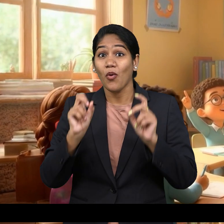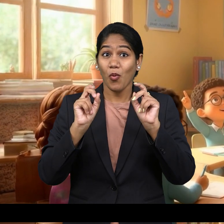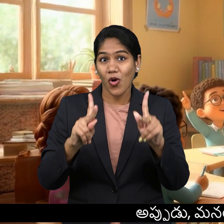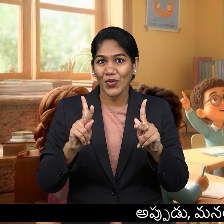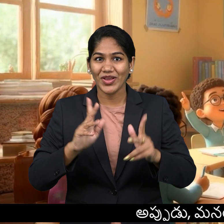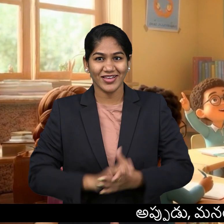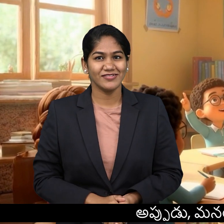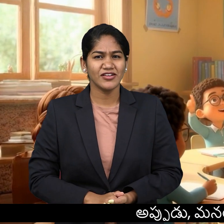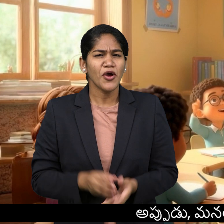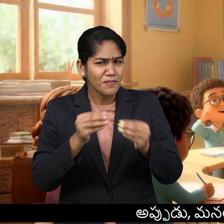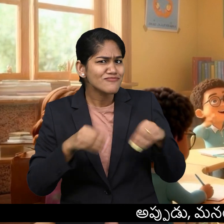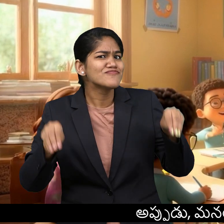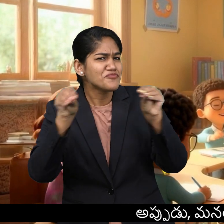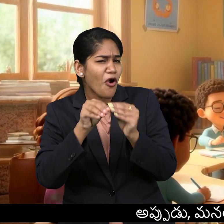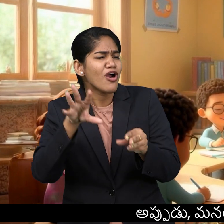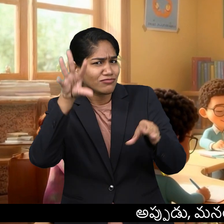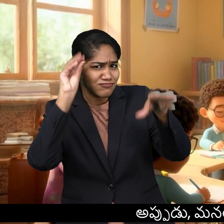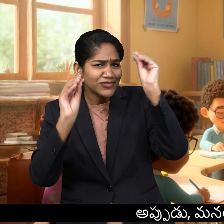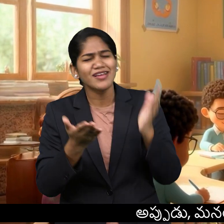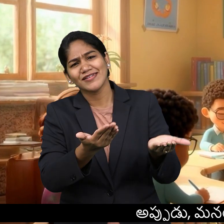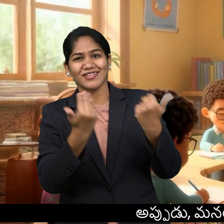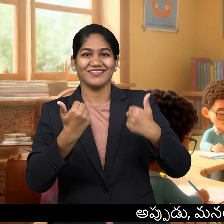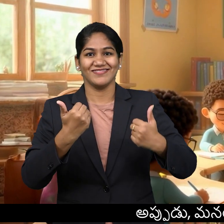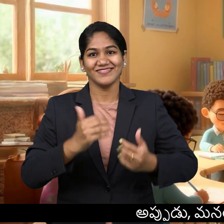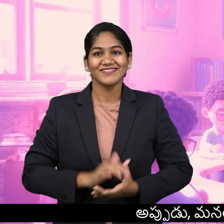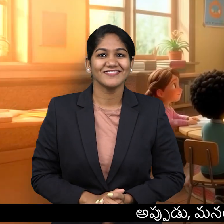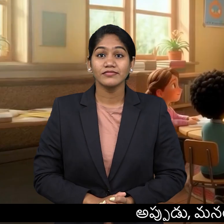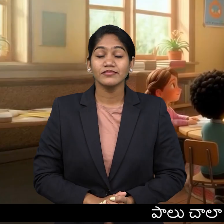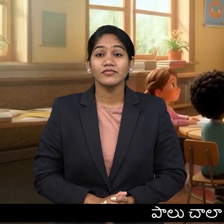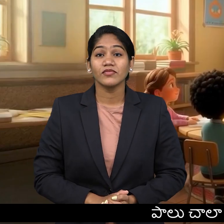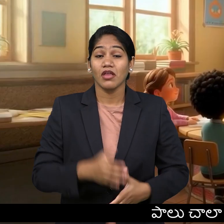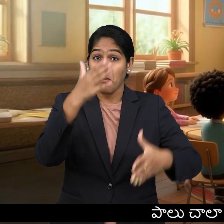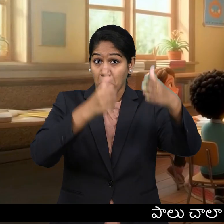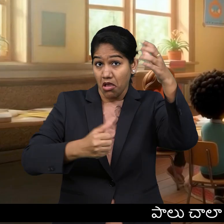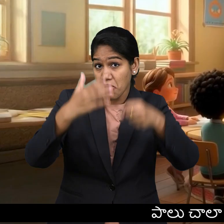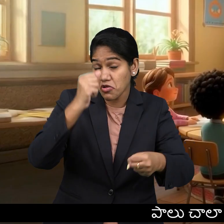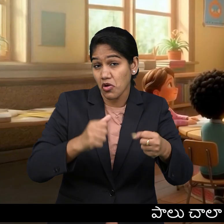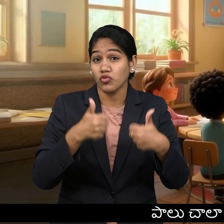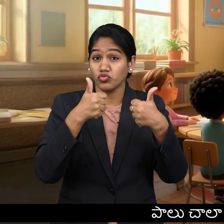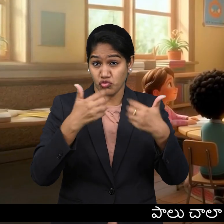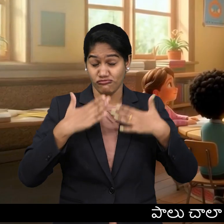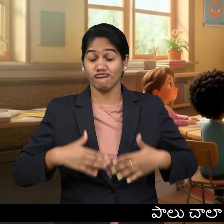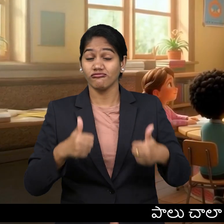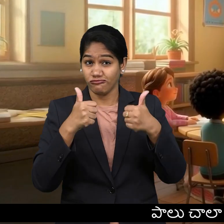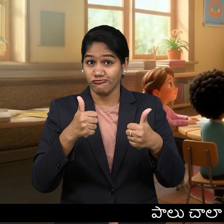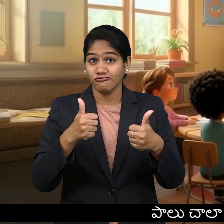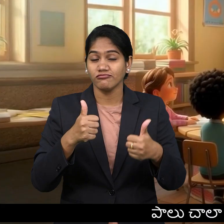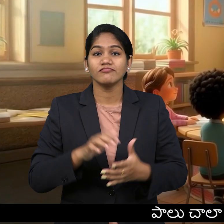సరే, అప్పుడు మనం మరింత తెలుసుకుందాం. పాలు చాలా ఆరోగ్యకరమైన